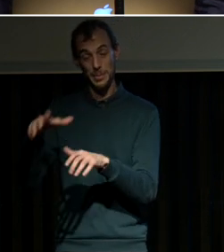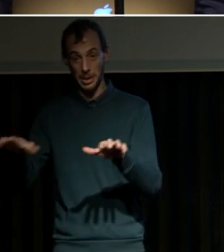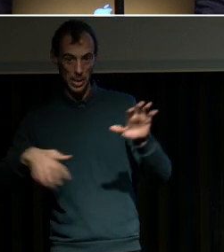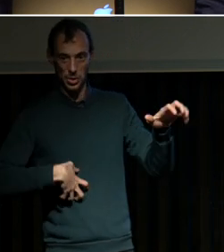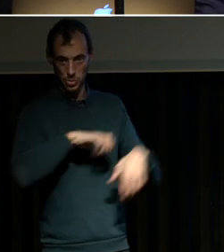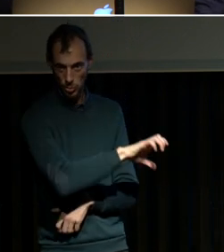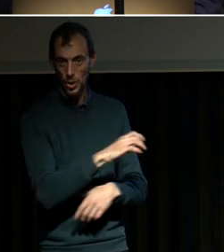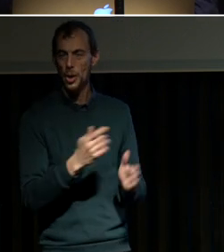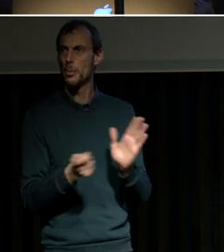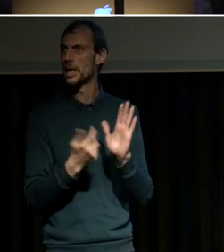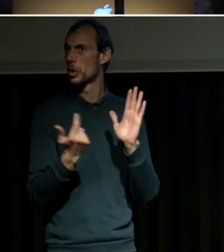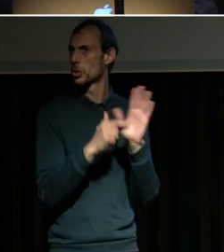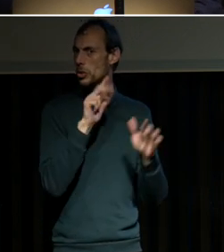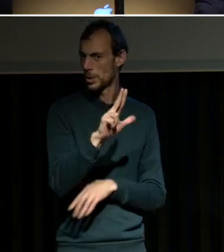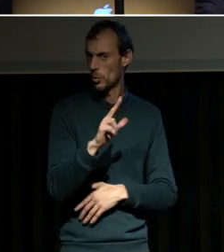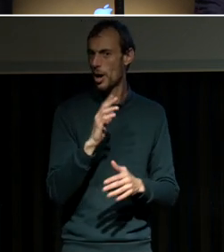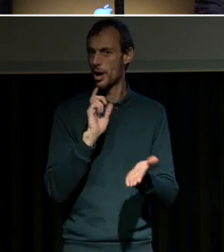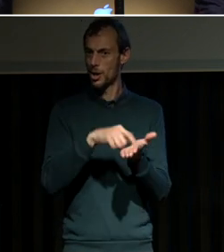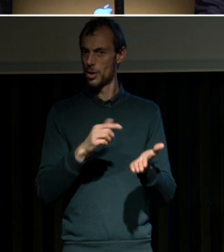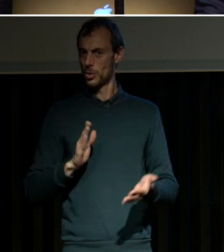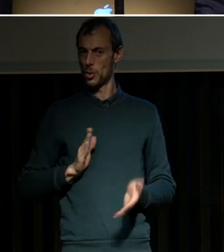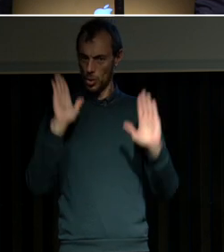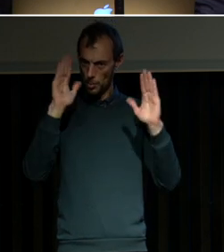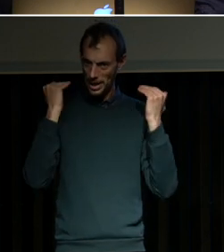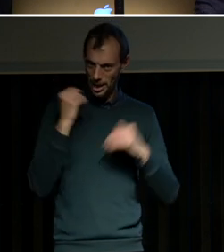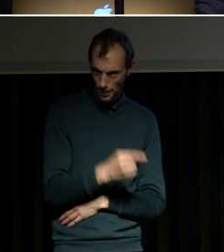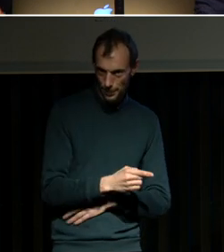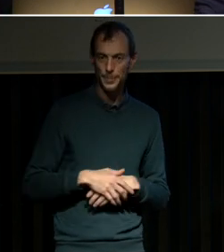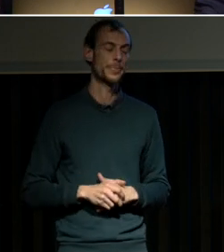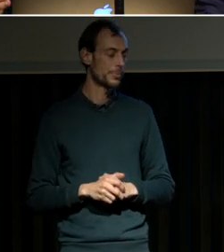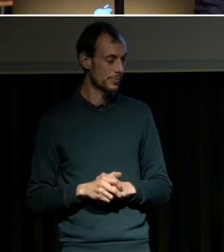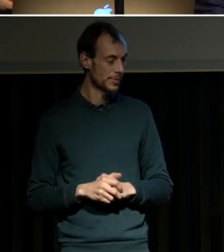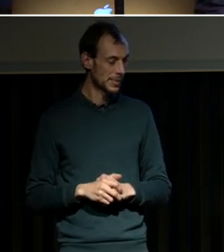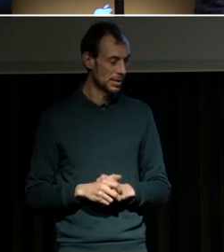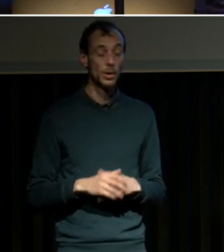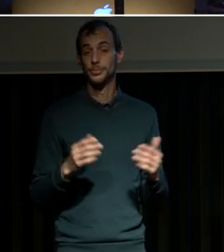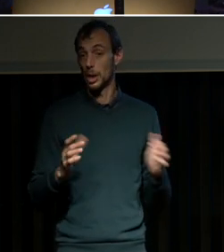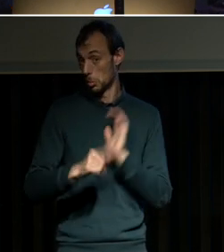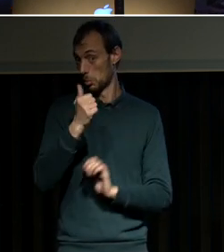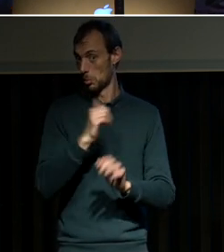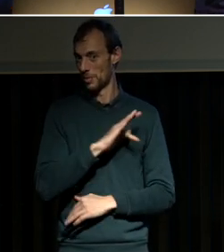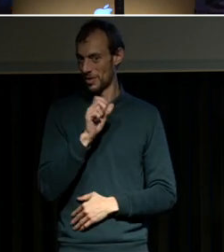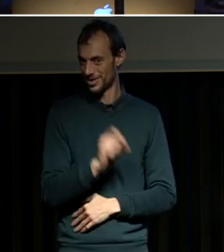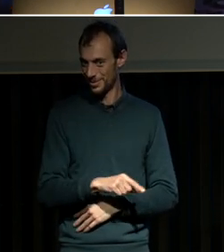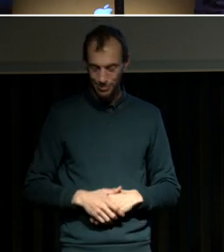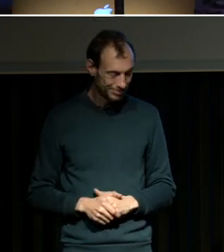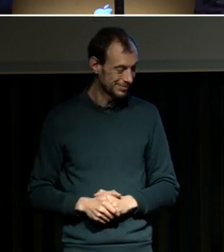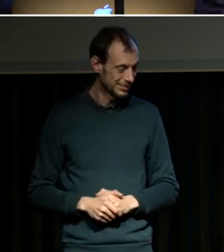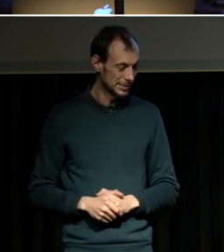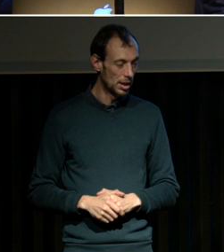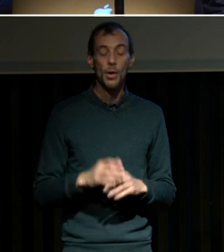date de 2003 et qui est le premier qui a été fait en France. Pour que la transplantation, ça marche bien, c'est le petit schéma que je vous ai montré, c'est une